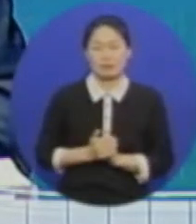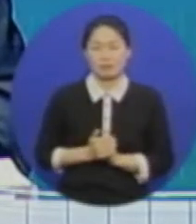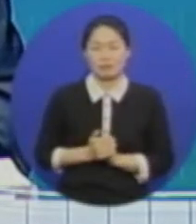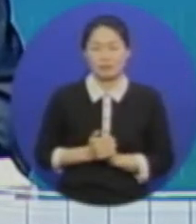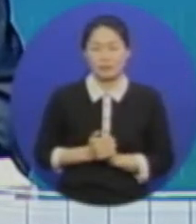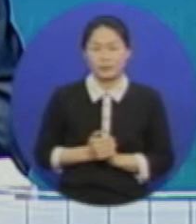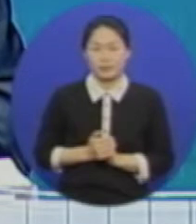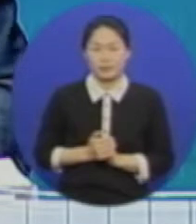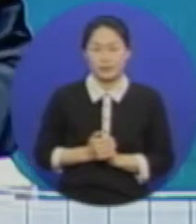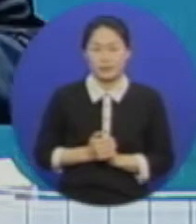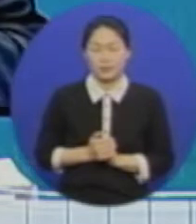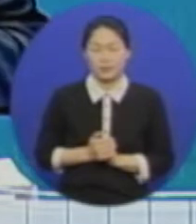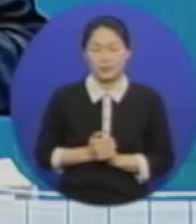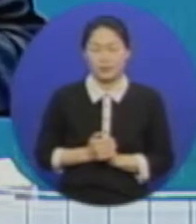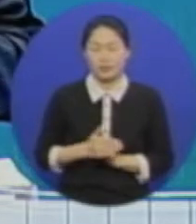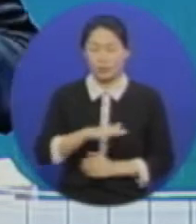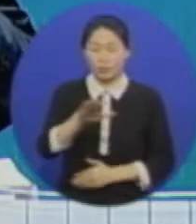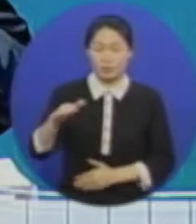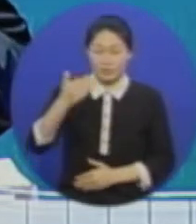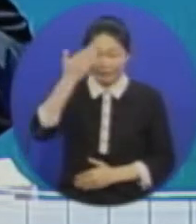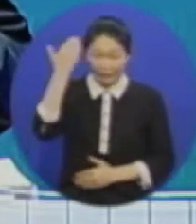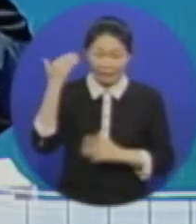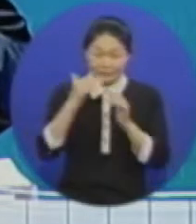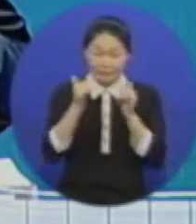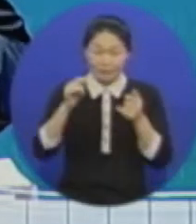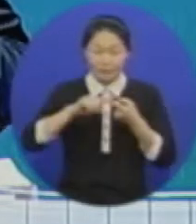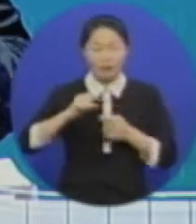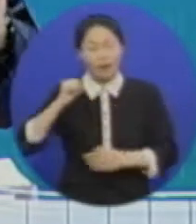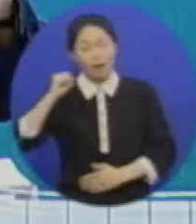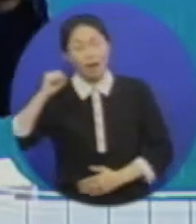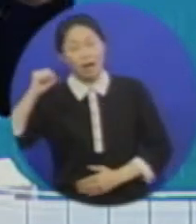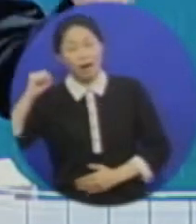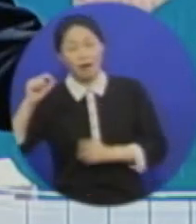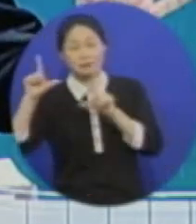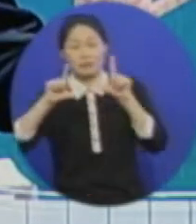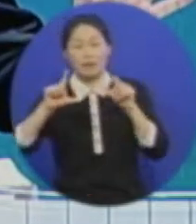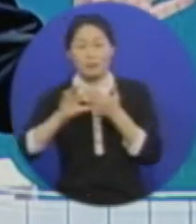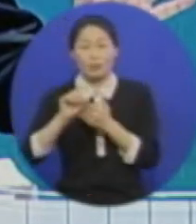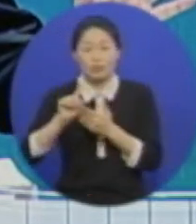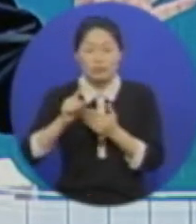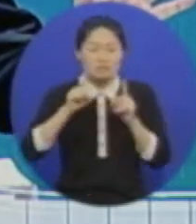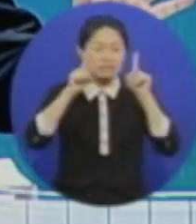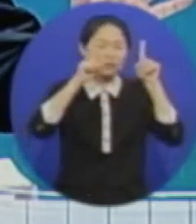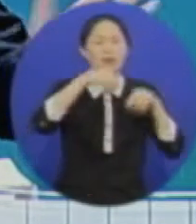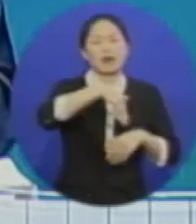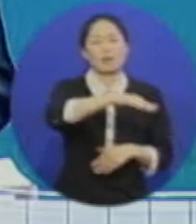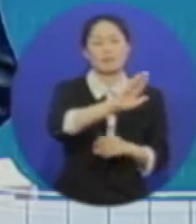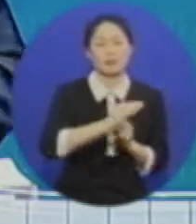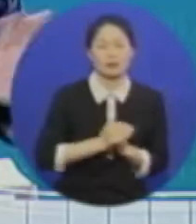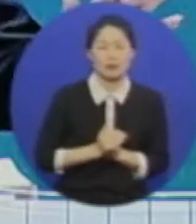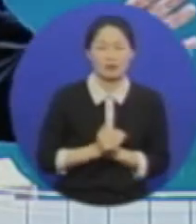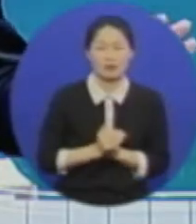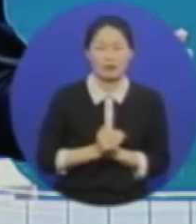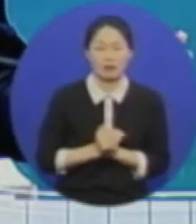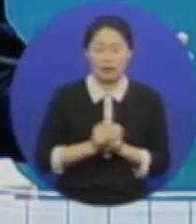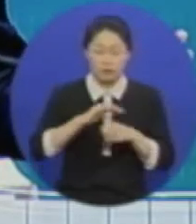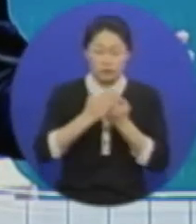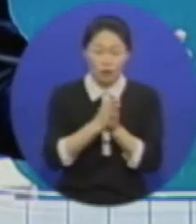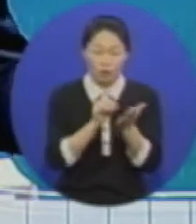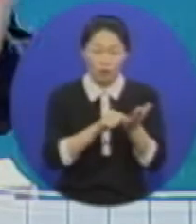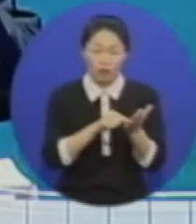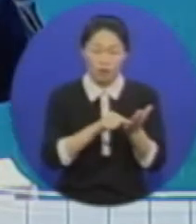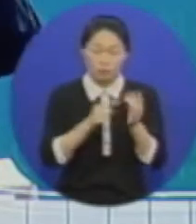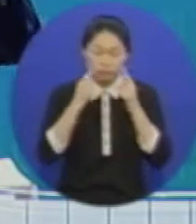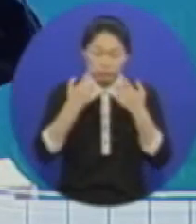여러분 옛사람 대로 끓여서 살면 그러면 지옥의 하여 분명히 성경은 그렇게 말씀